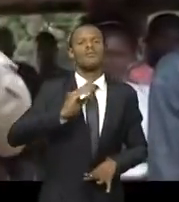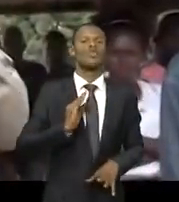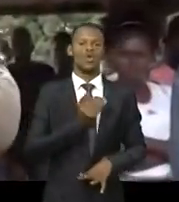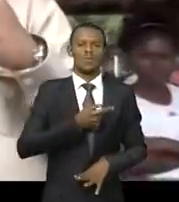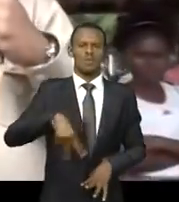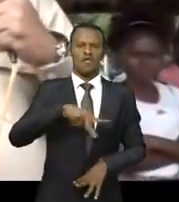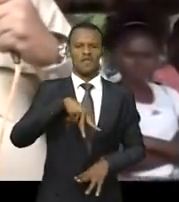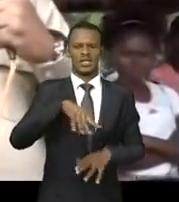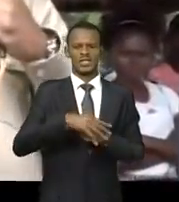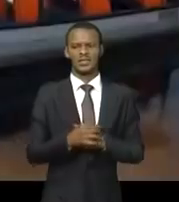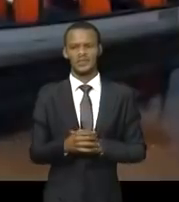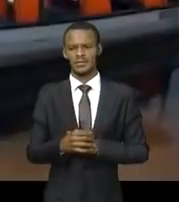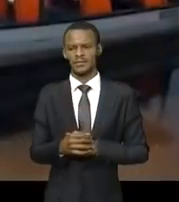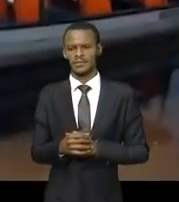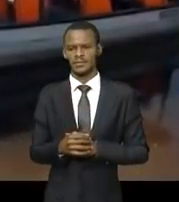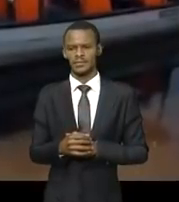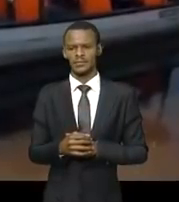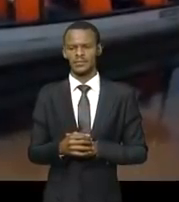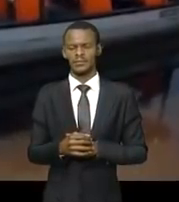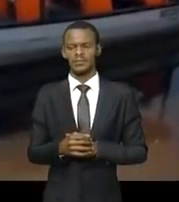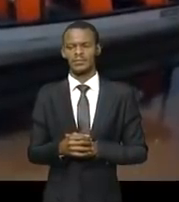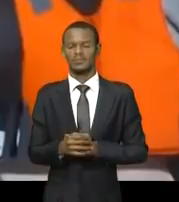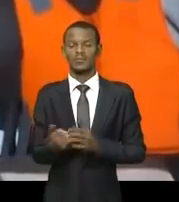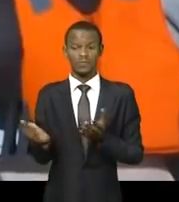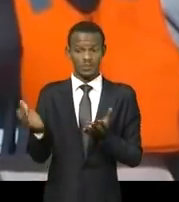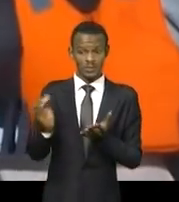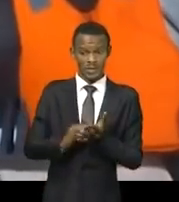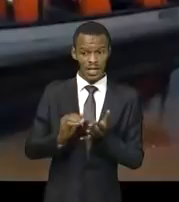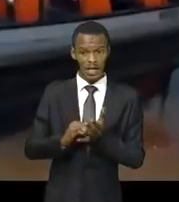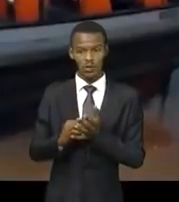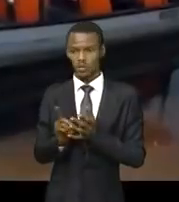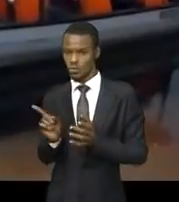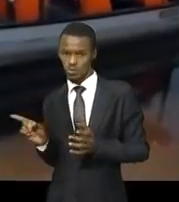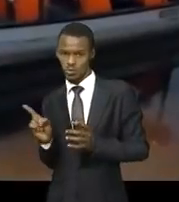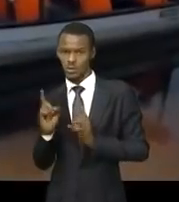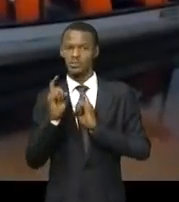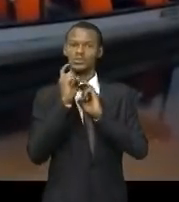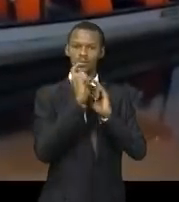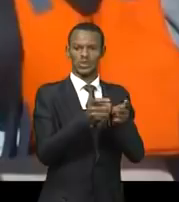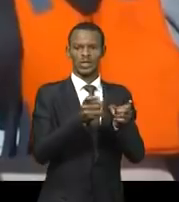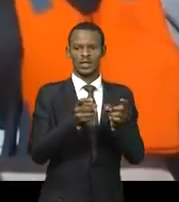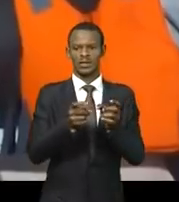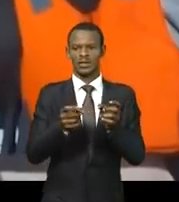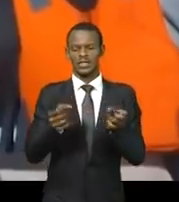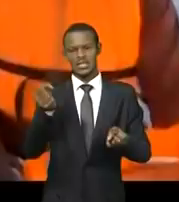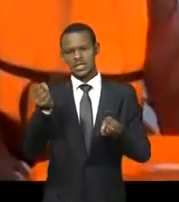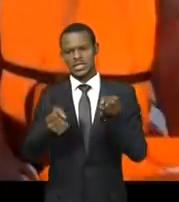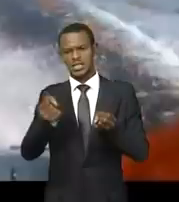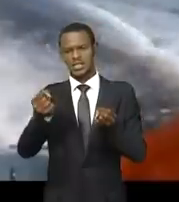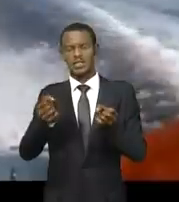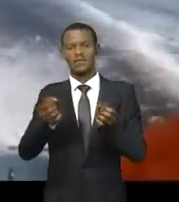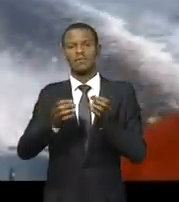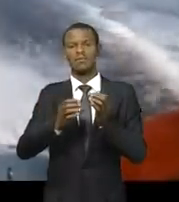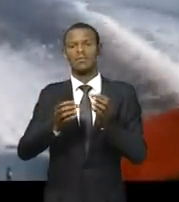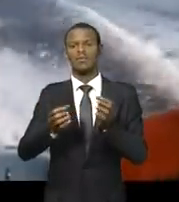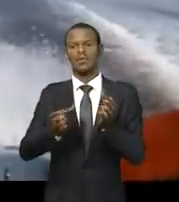le soutenir. Dans sa gibecière, John Mbouletang a apporté 2 canons rapides pimpant neufs de provenance et fabrication canadienne d'une capacité de 15